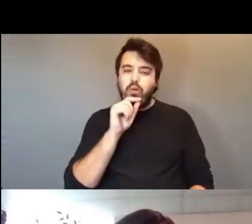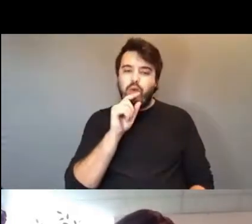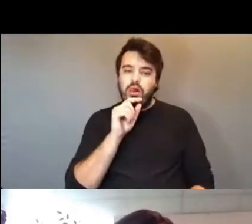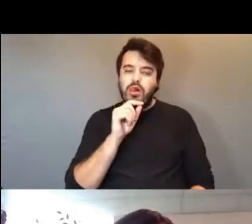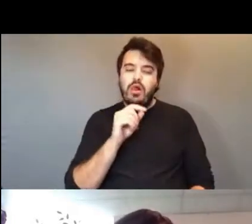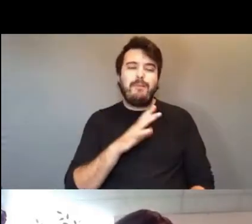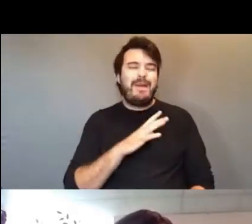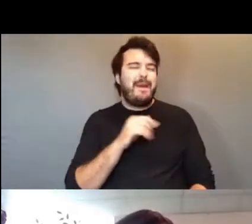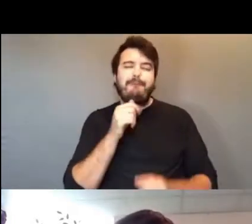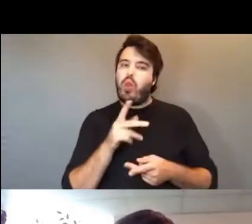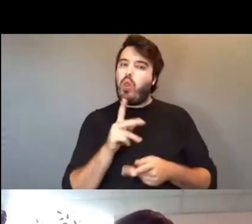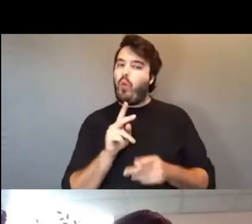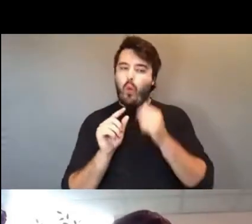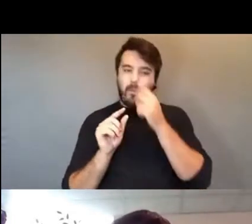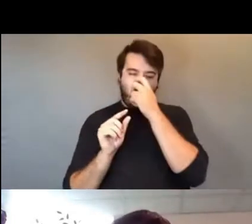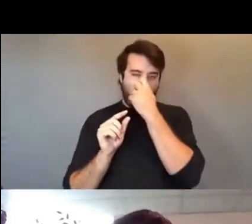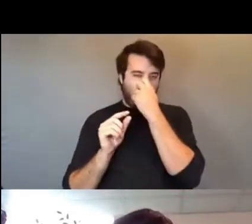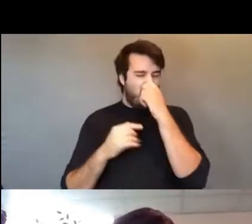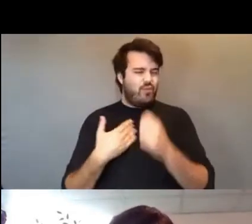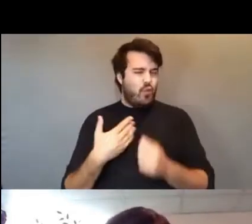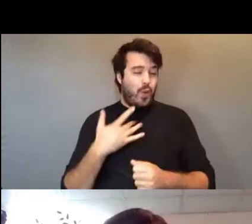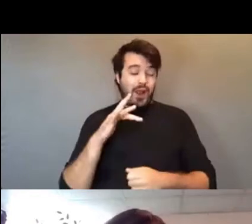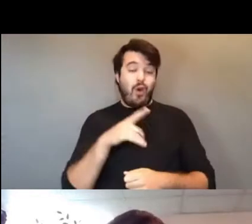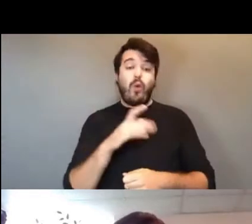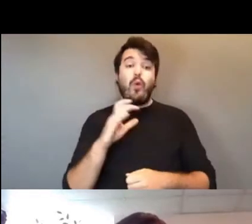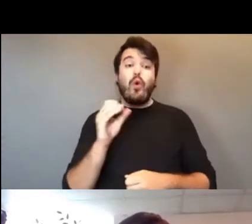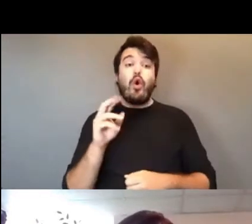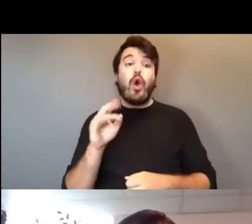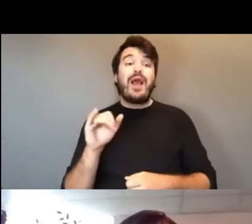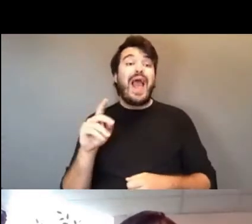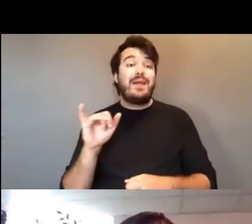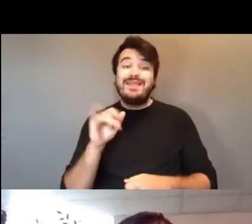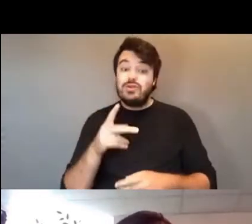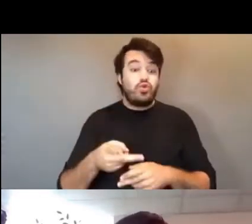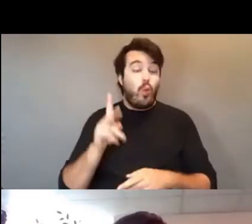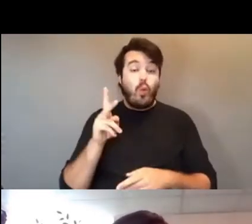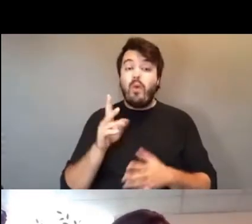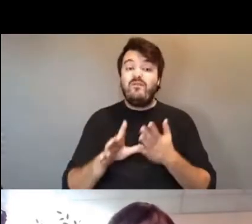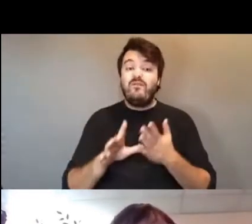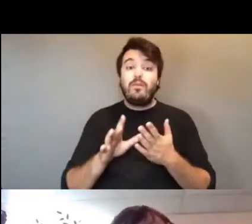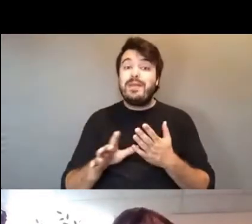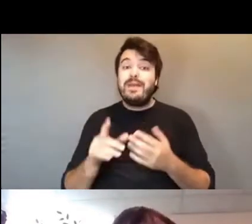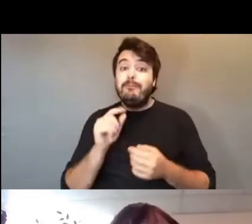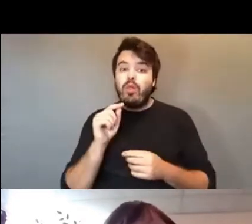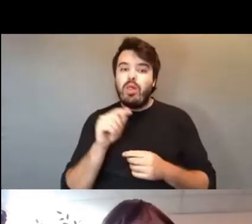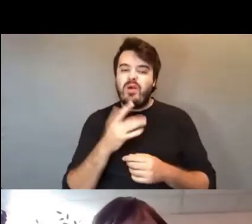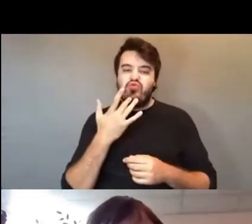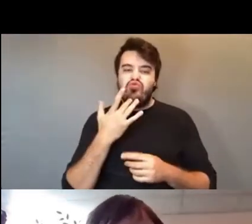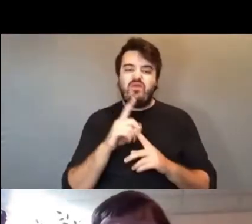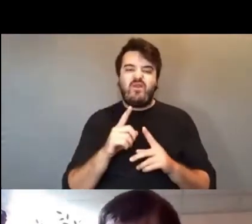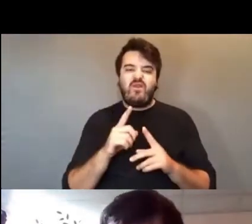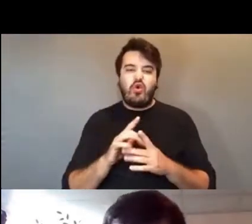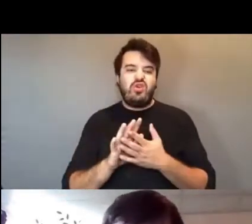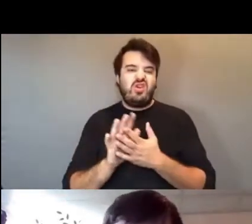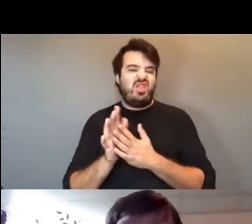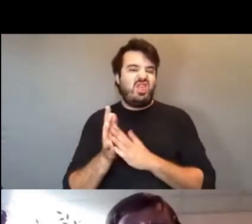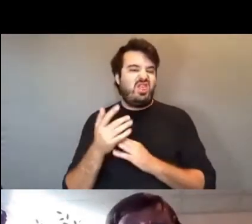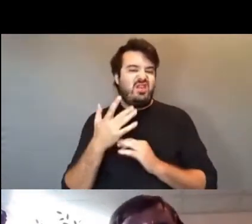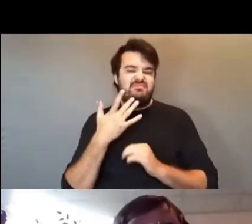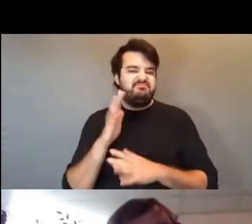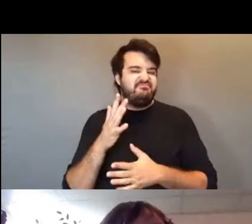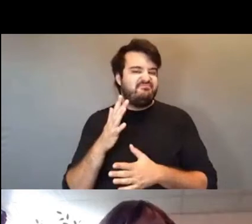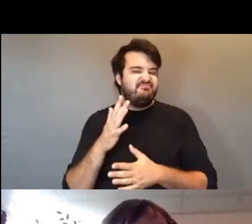trop, parce que pour la coriandre, si vous en utilisez trop, le goût de ses feuilles va changer. Puis parce que c'est quelque chose qu'on cultive pour manger ses